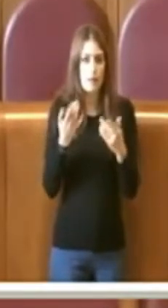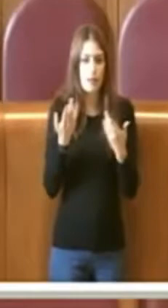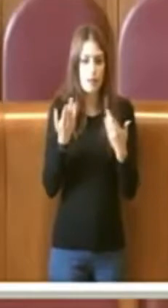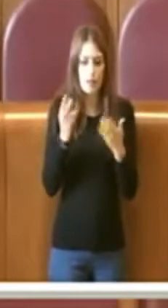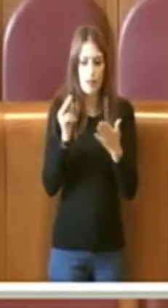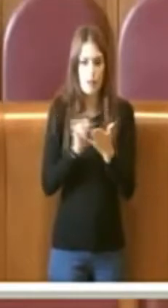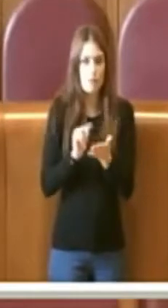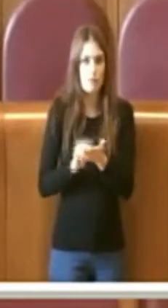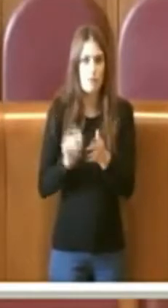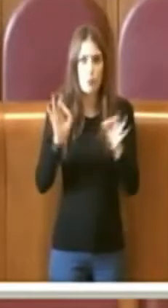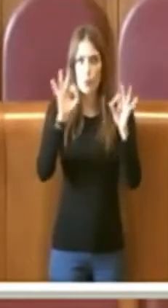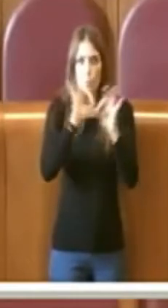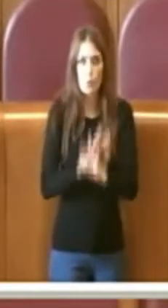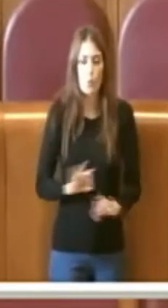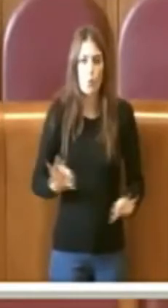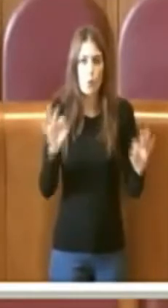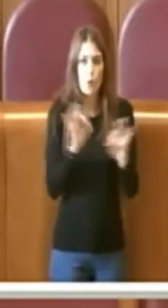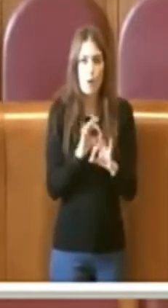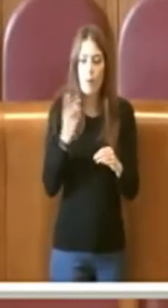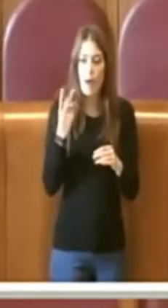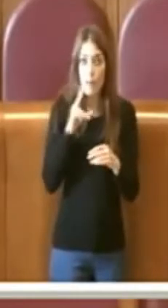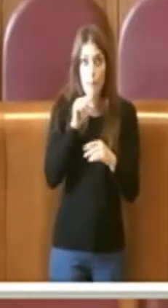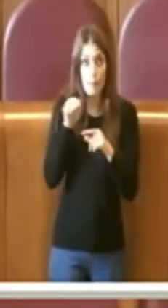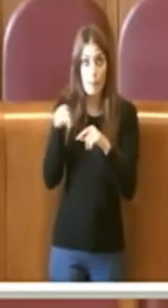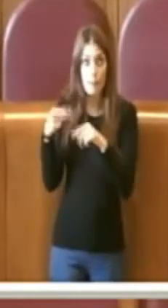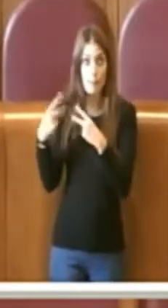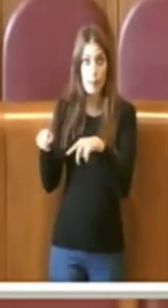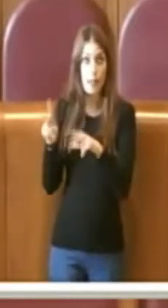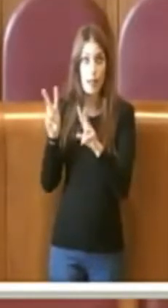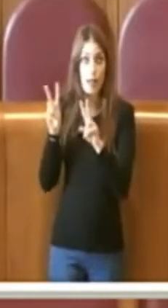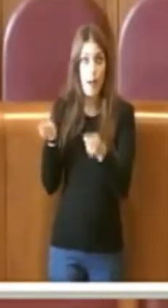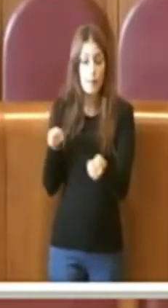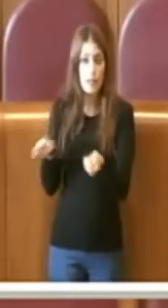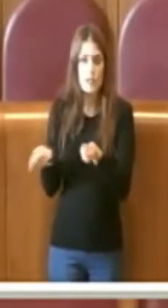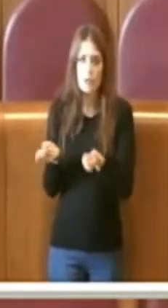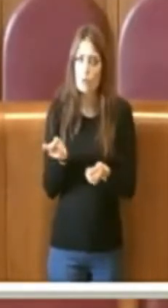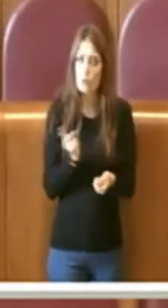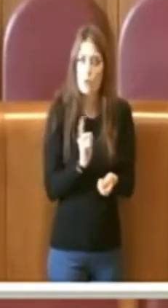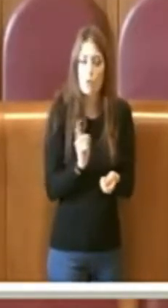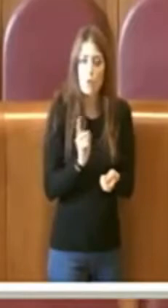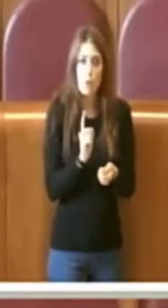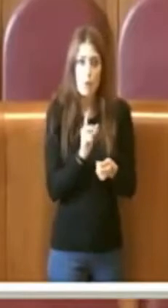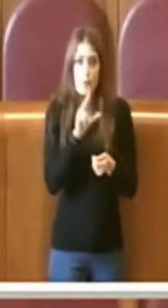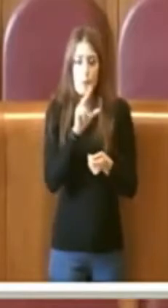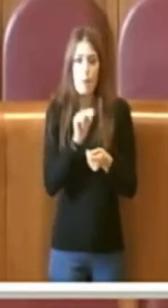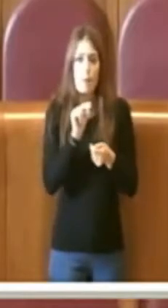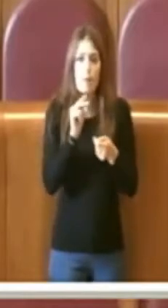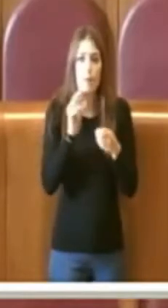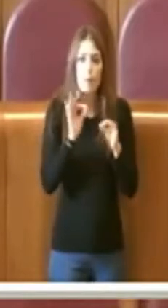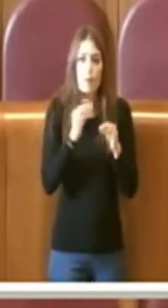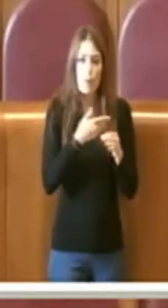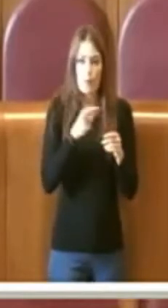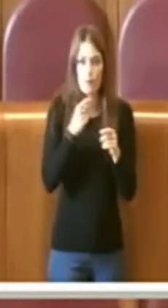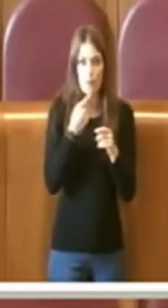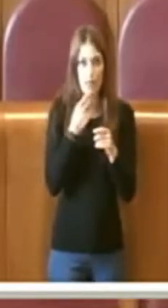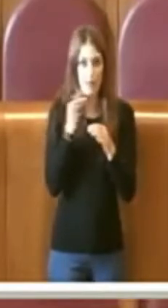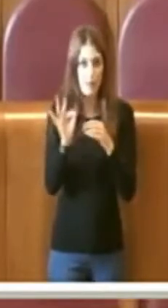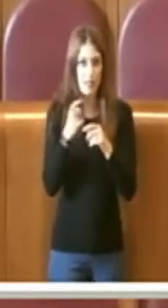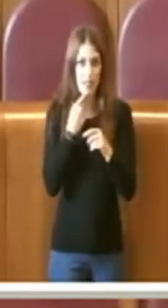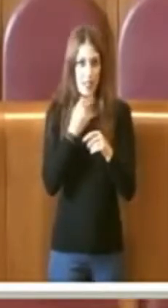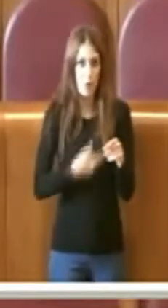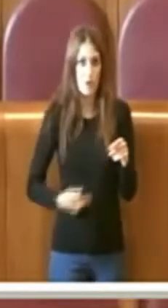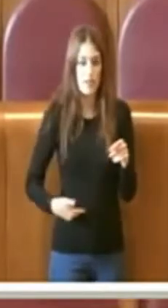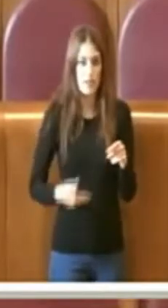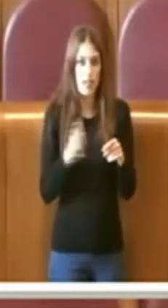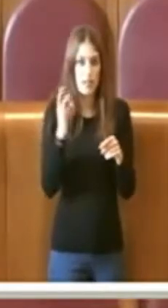amministrazione in cui in ogni modo si è cercato di smuovere questa situazione, e ne parlo ai colleghi consiglieri, se hanno un